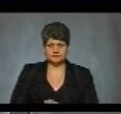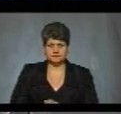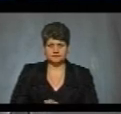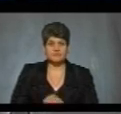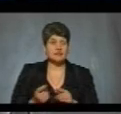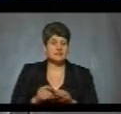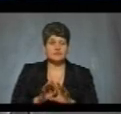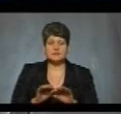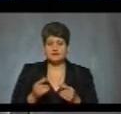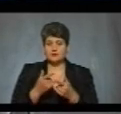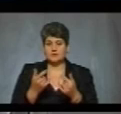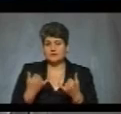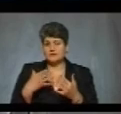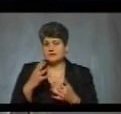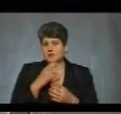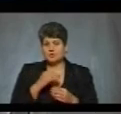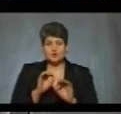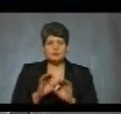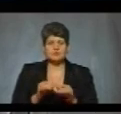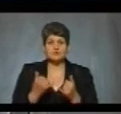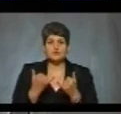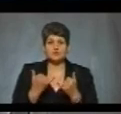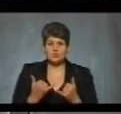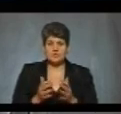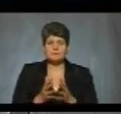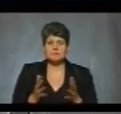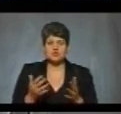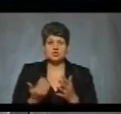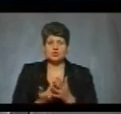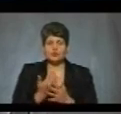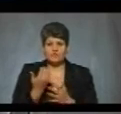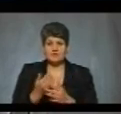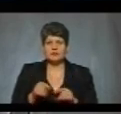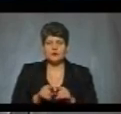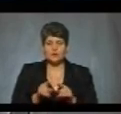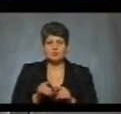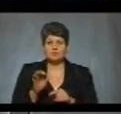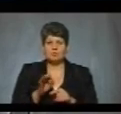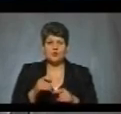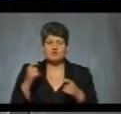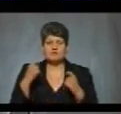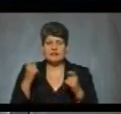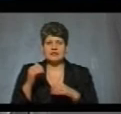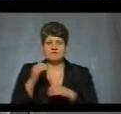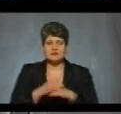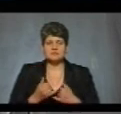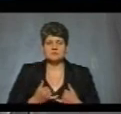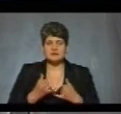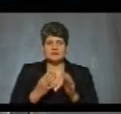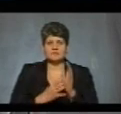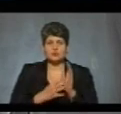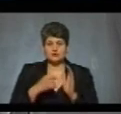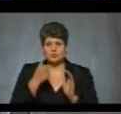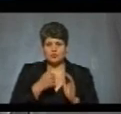Це вся інформація, яку я встигаю розповісти вам сьогодні. Більше новин, а також сюжет про ювілейний вечір, присвячений